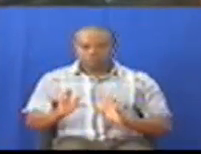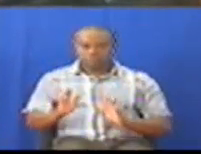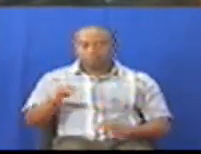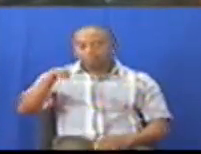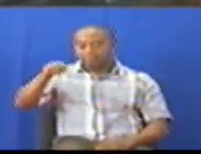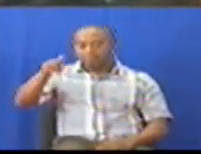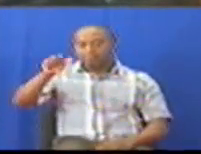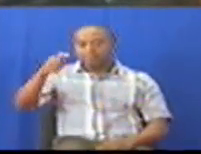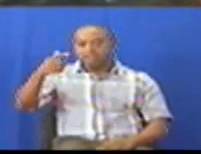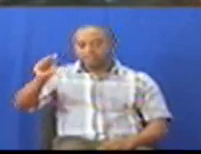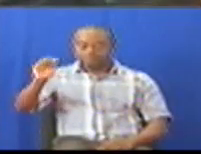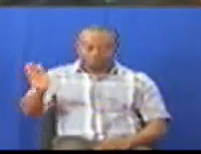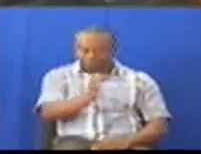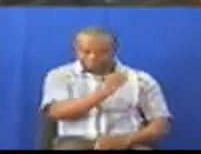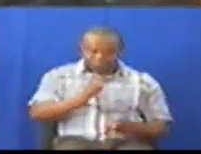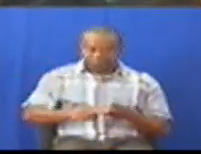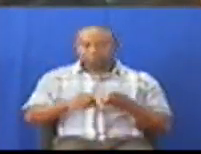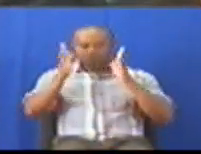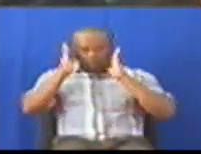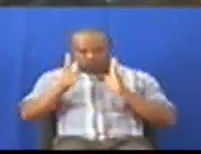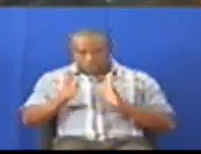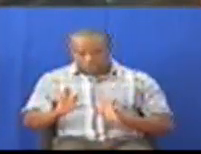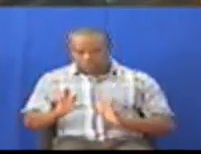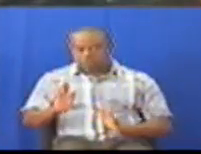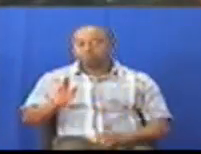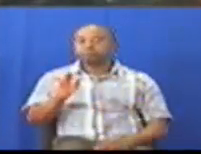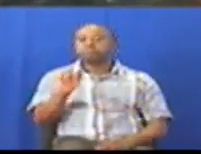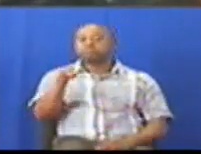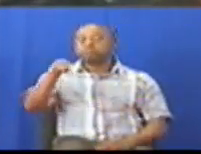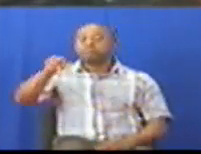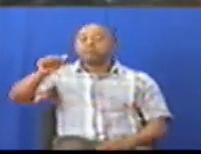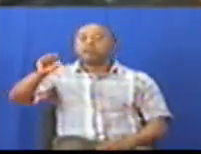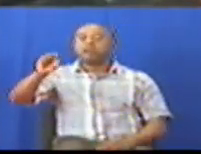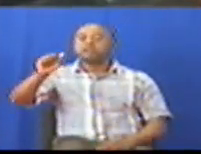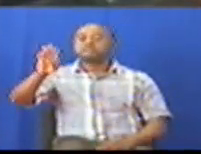Mipata, mheshimiwa Gimbi Doto Masaba ajiandae.